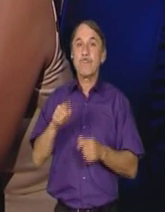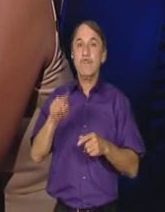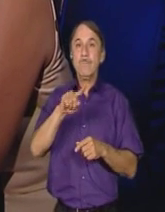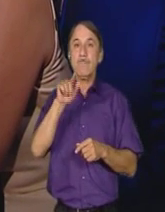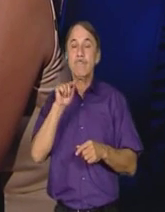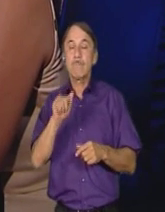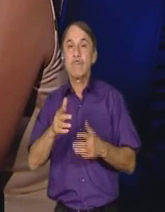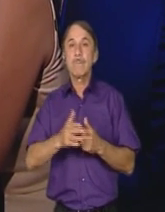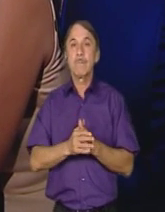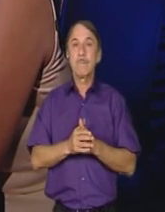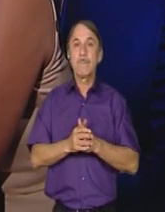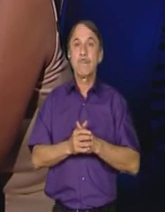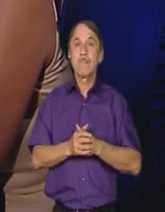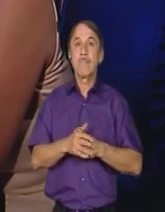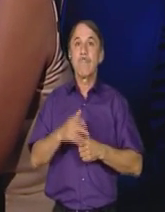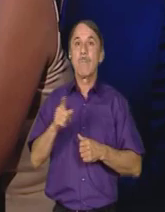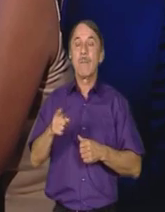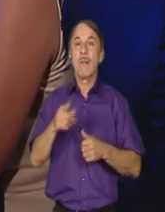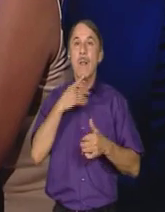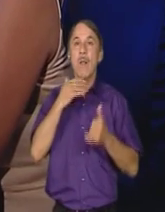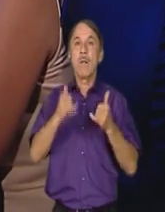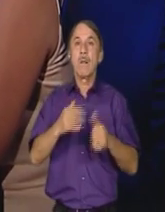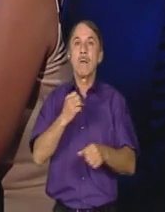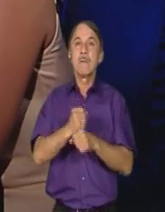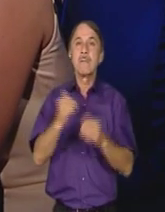Demokratska stranka Srbije bila na vlasti. Dakle, kakav je bio taj odnos